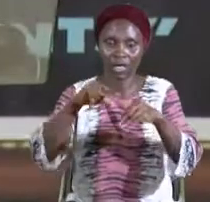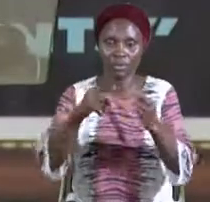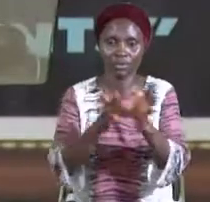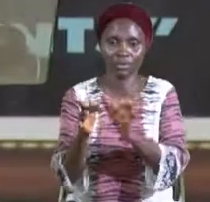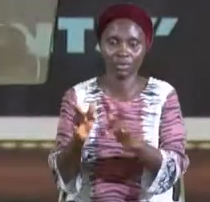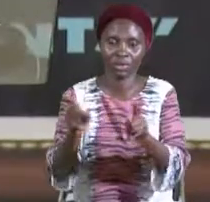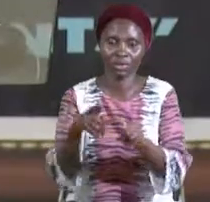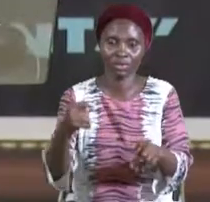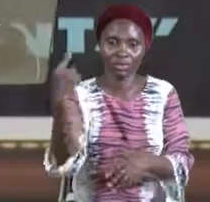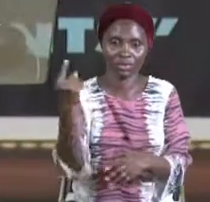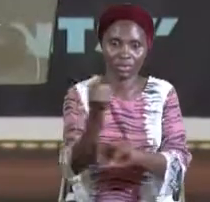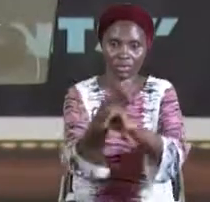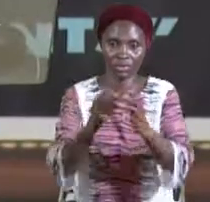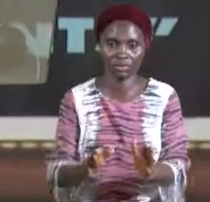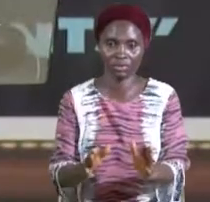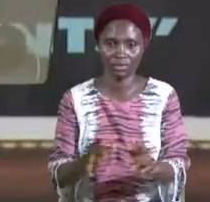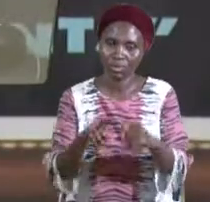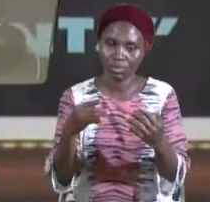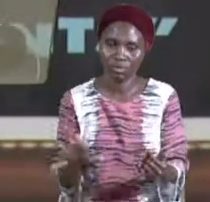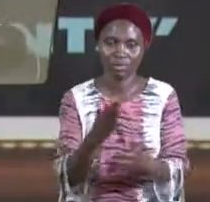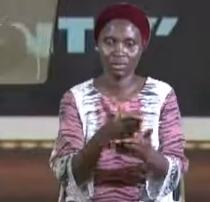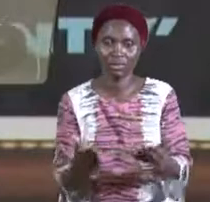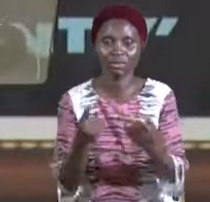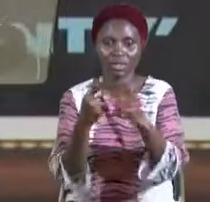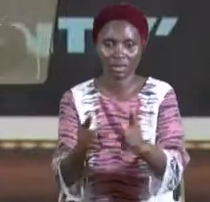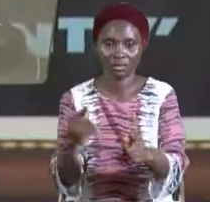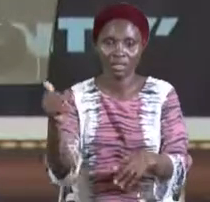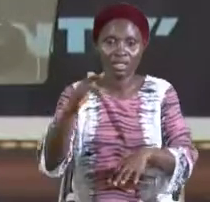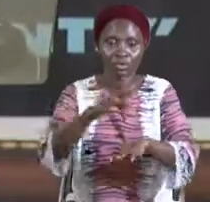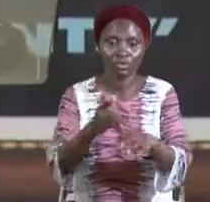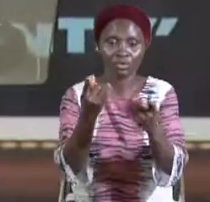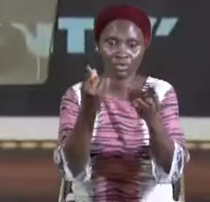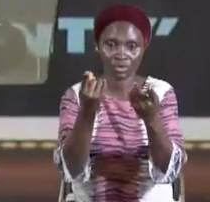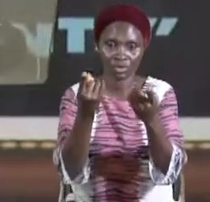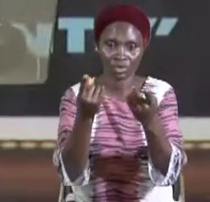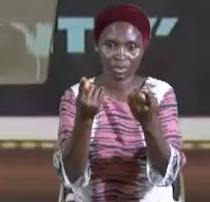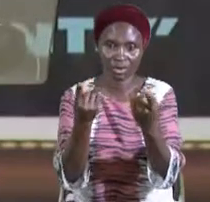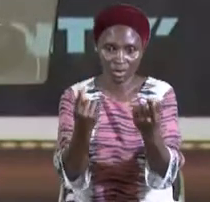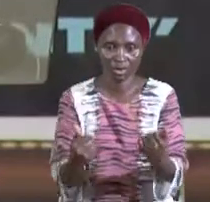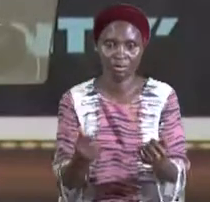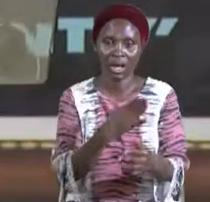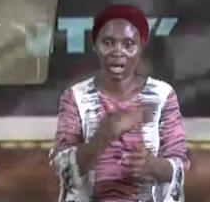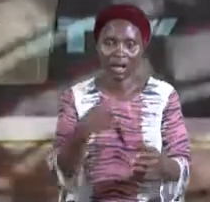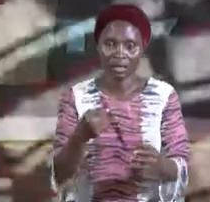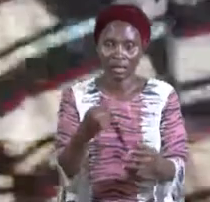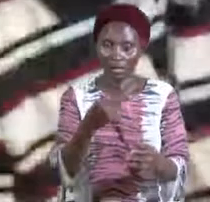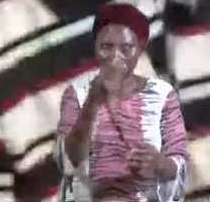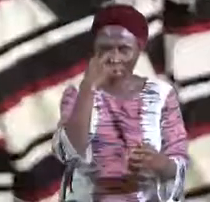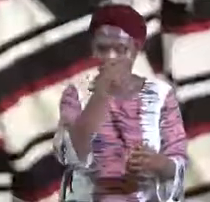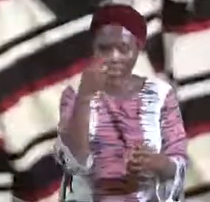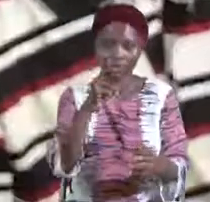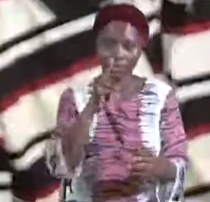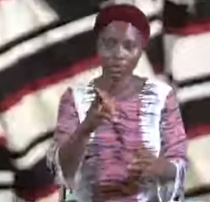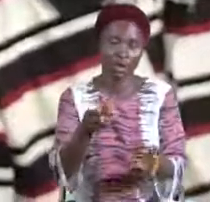chose est arrivé, une touche est venue et ses yeux aveugles ont été ouverts. La touche de Dieu viendra sur ta